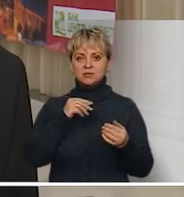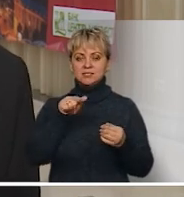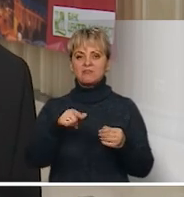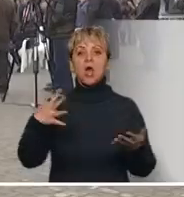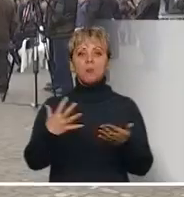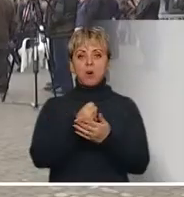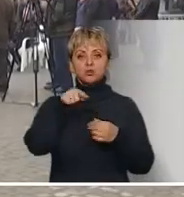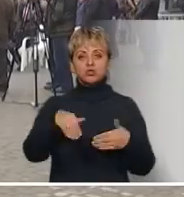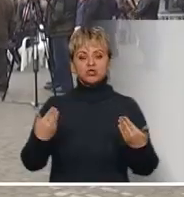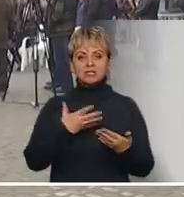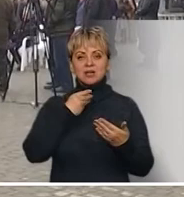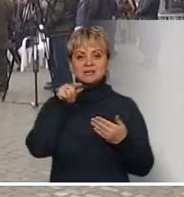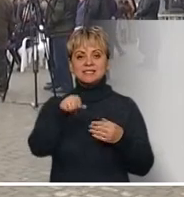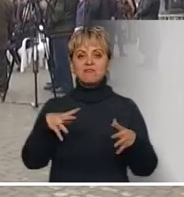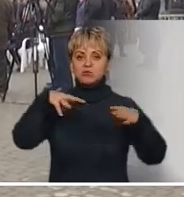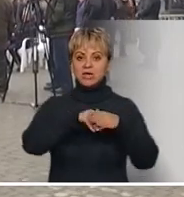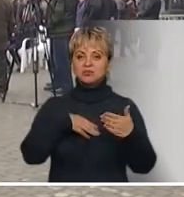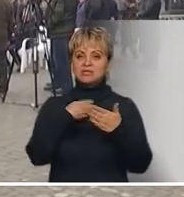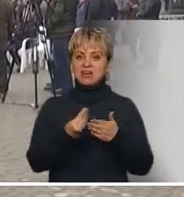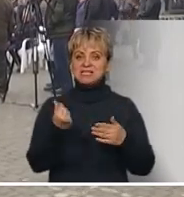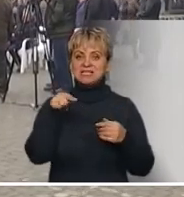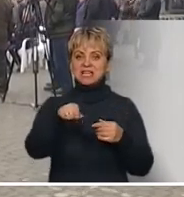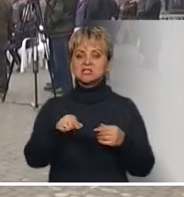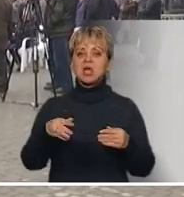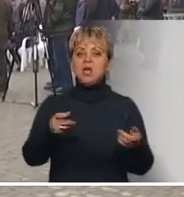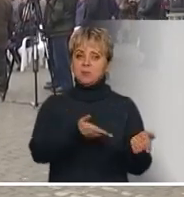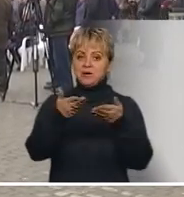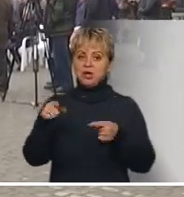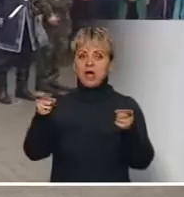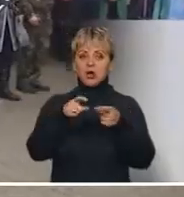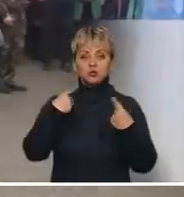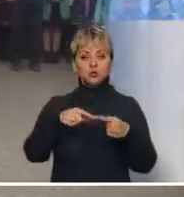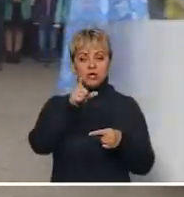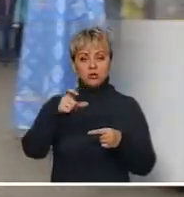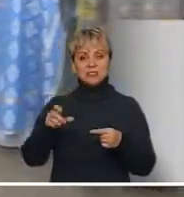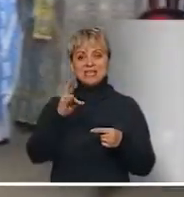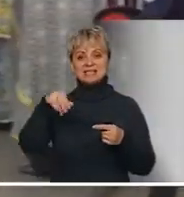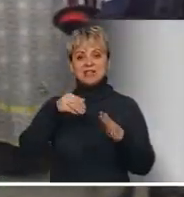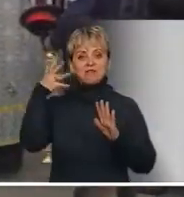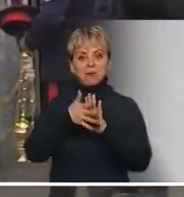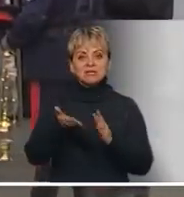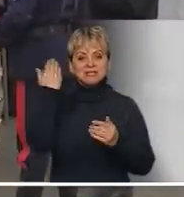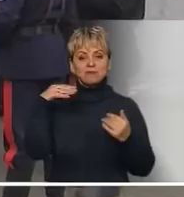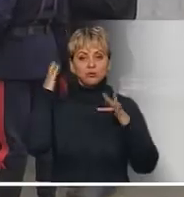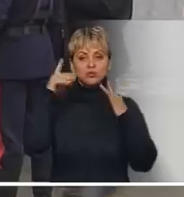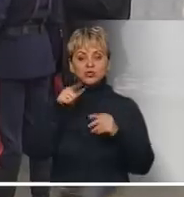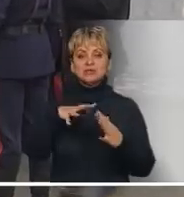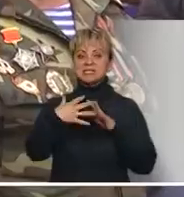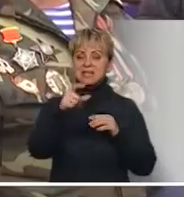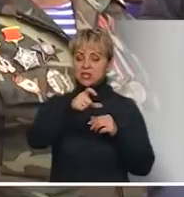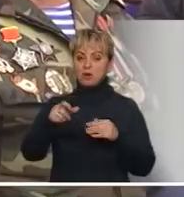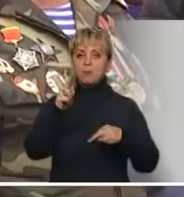все красиво. Получается жить красиво. Вкладывая свои средства и мобилизуя других сельчан, Нестеренко воплотил давнюю